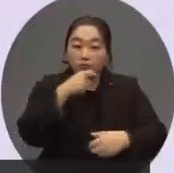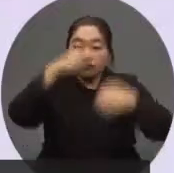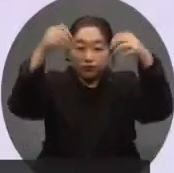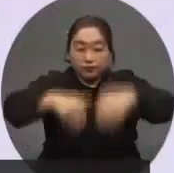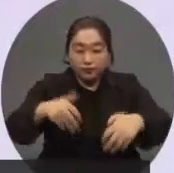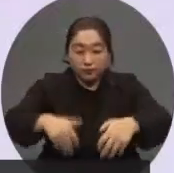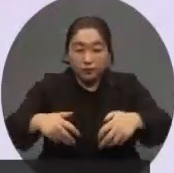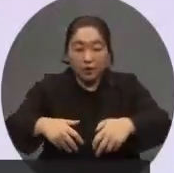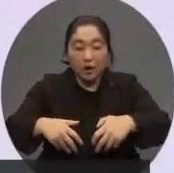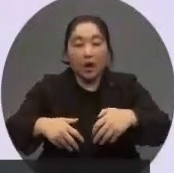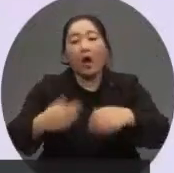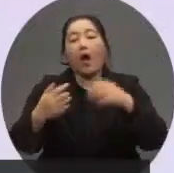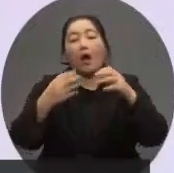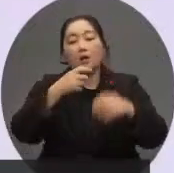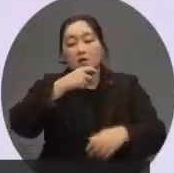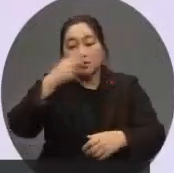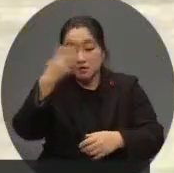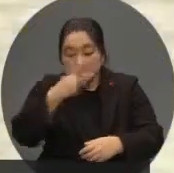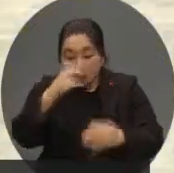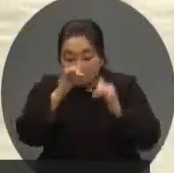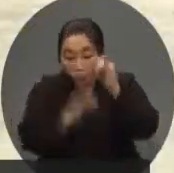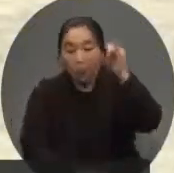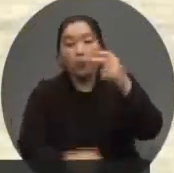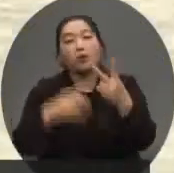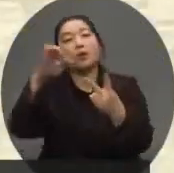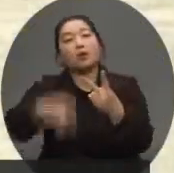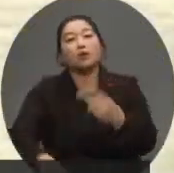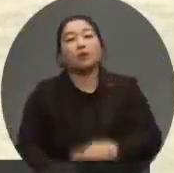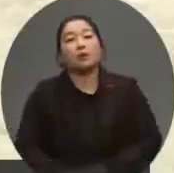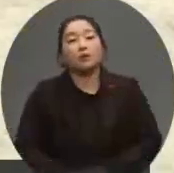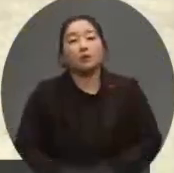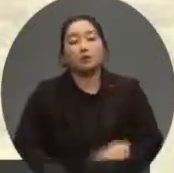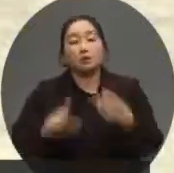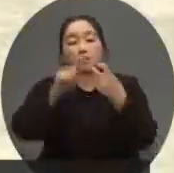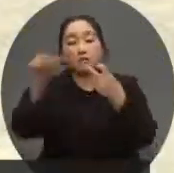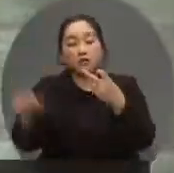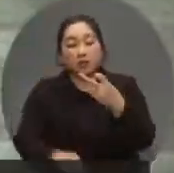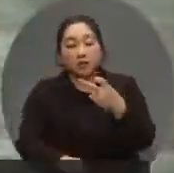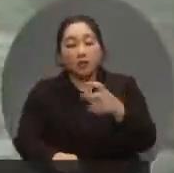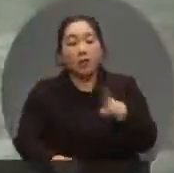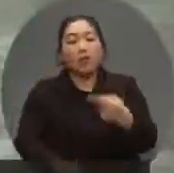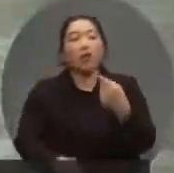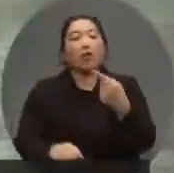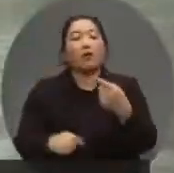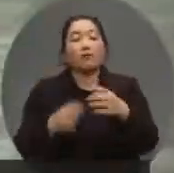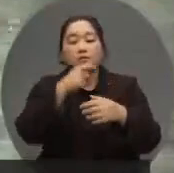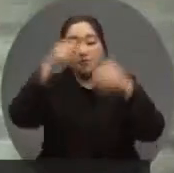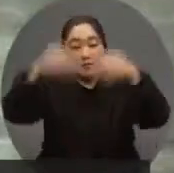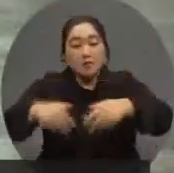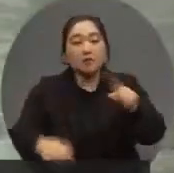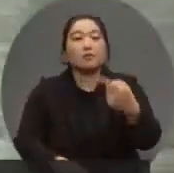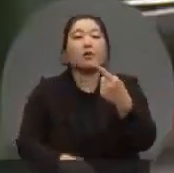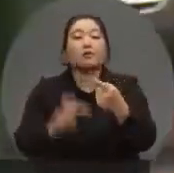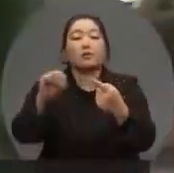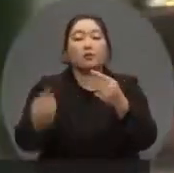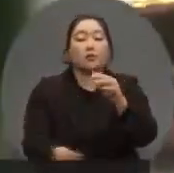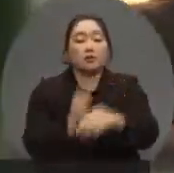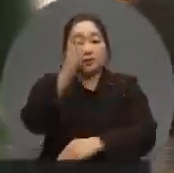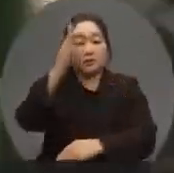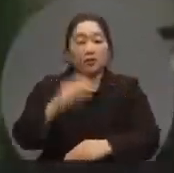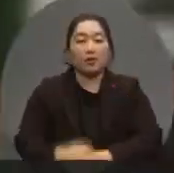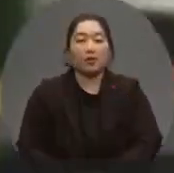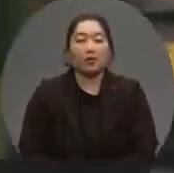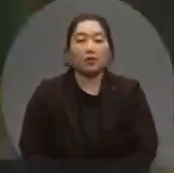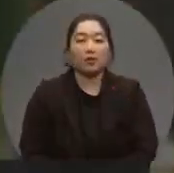이래 두 번째로 많았고, 지난달인 12월에 내린 비도 100mm가 넘어 기상 관측 이래 최대치를 기록한